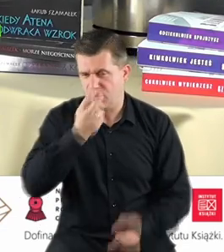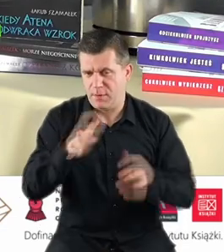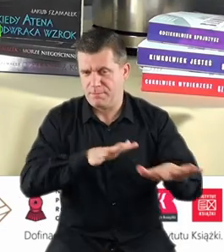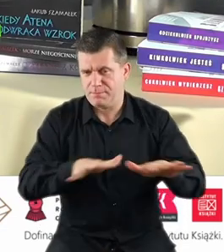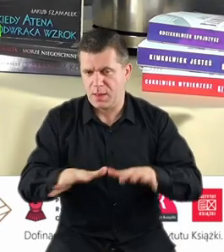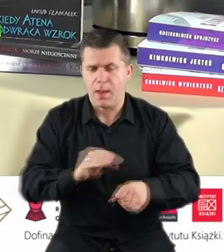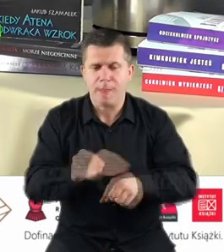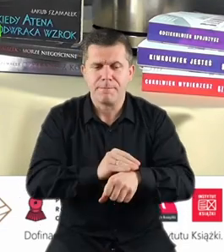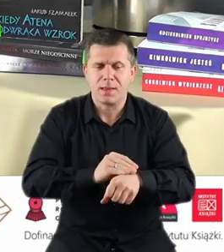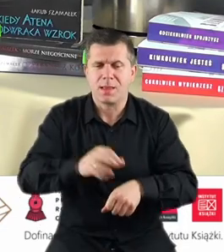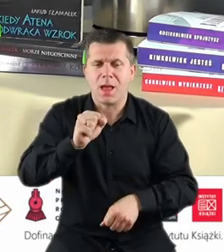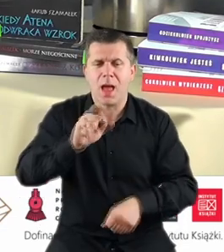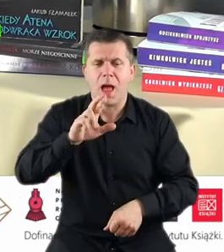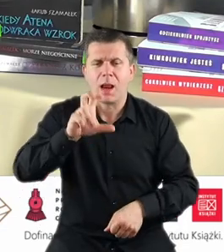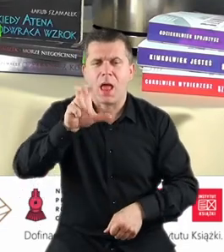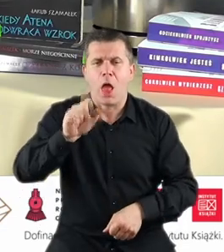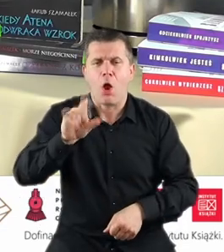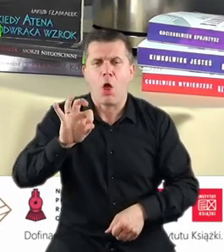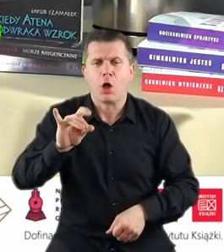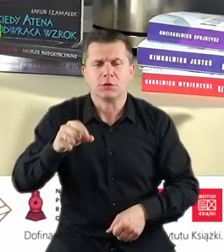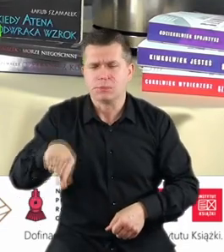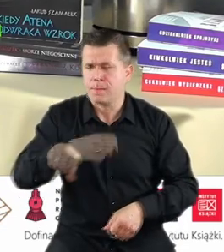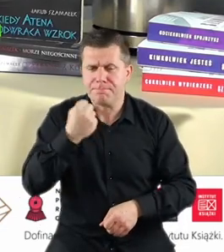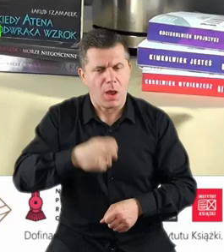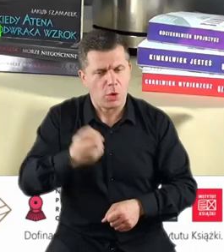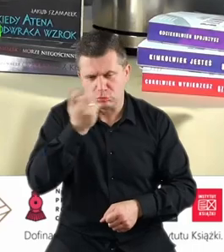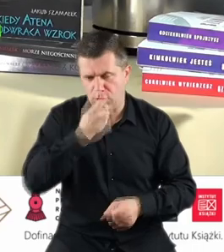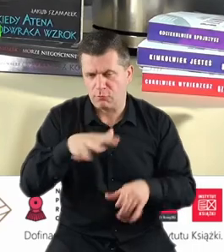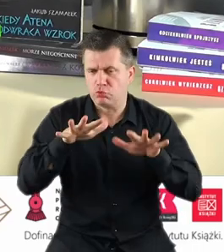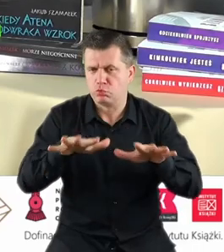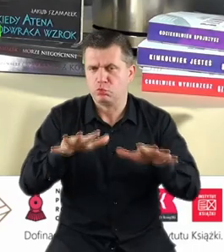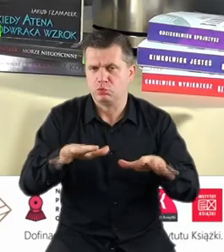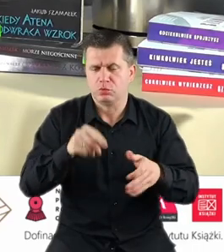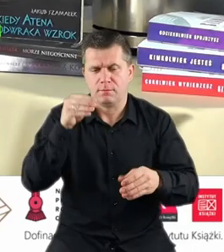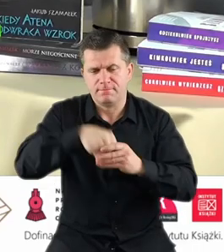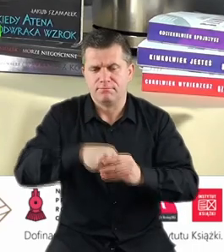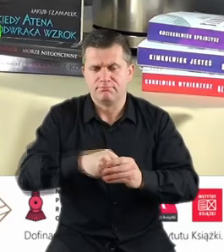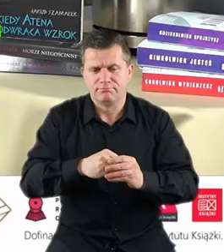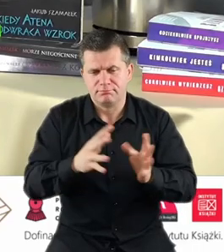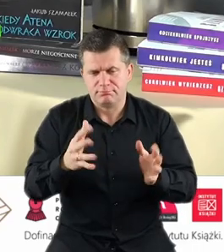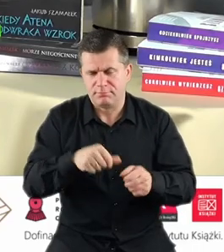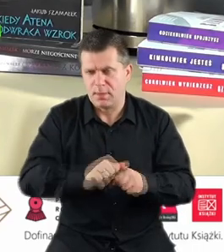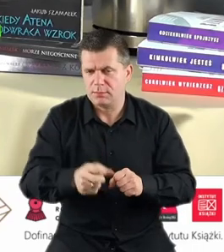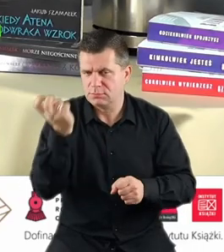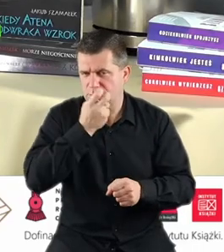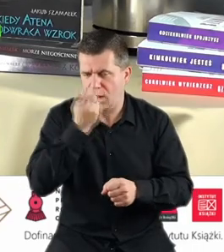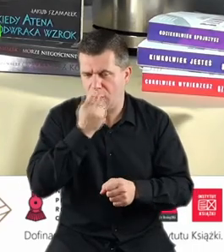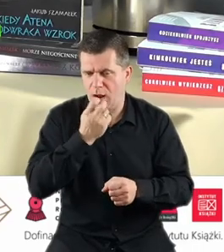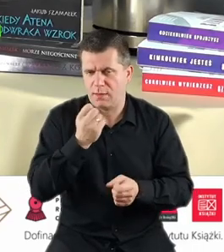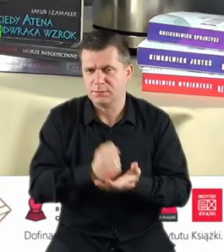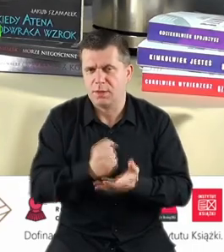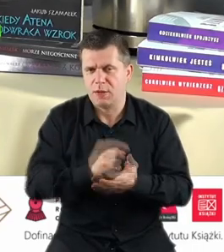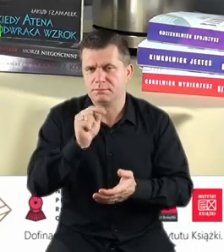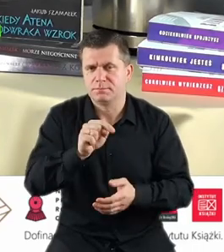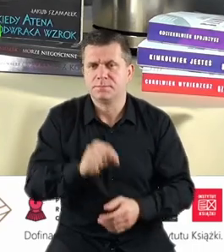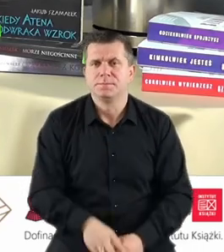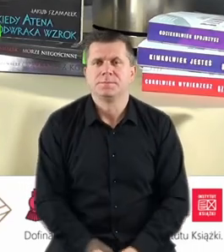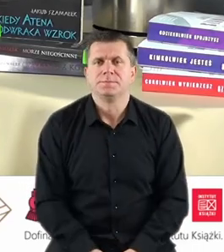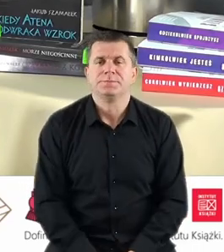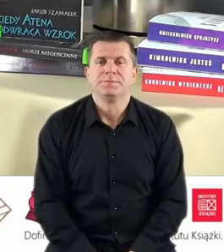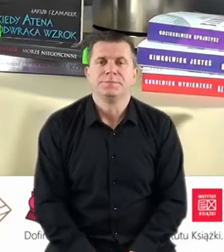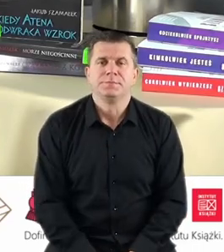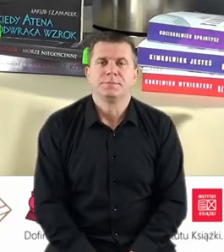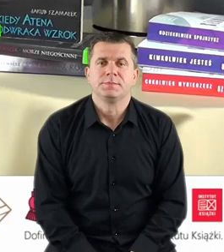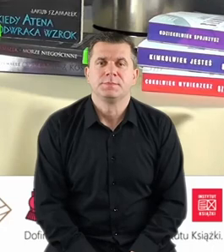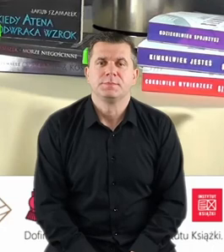i materiał archeologiczny jest bardzo ciekawy. Tam jest naprawdę dużo ciekawych rzeczy z tej ziemi wygrzebano, ale znowu już nie można tego było powiązać